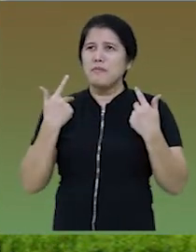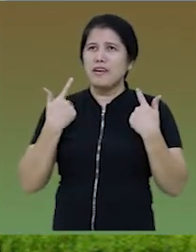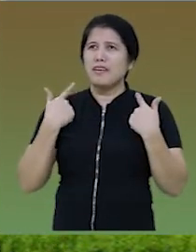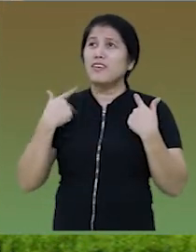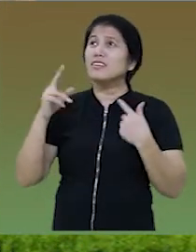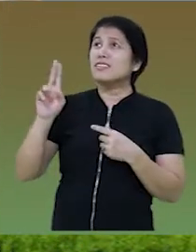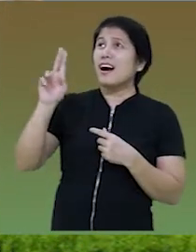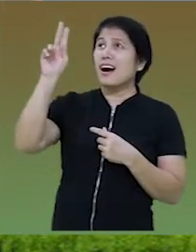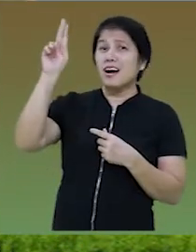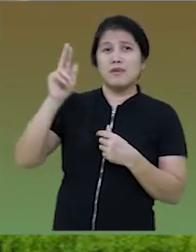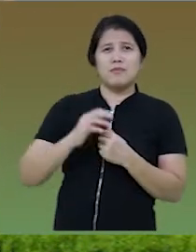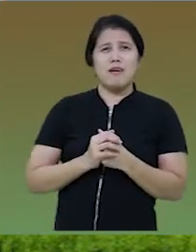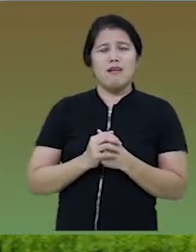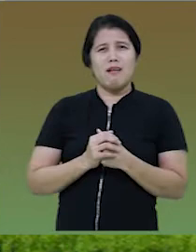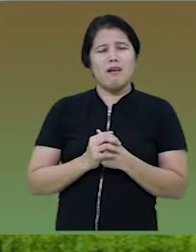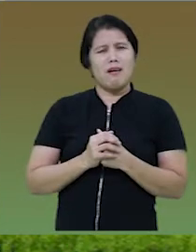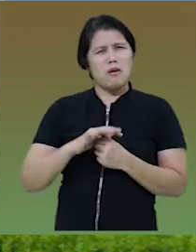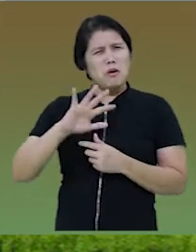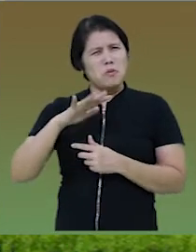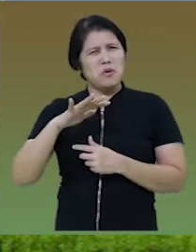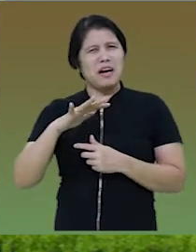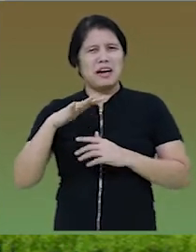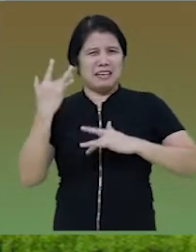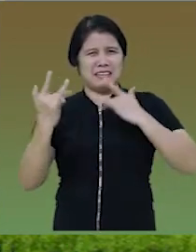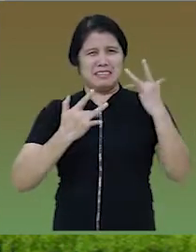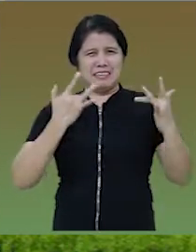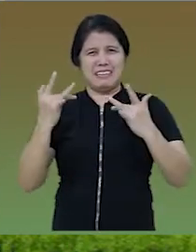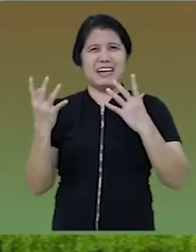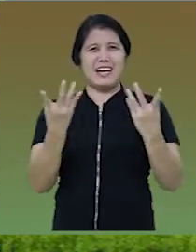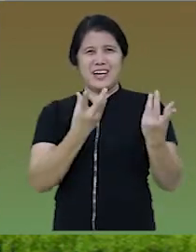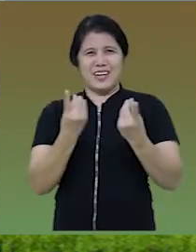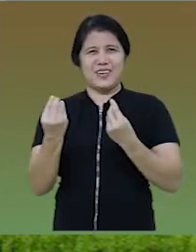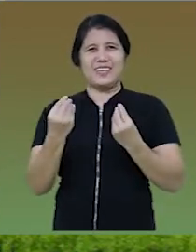taas. Mukhang exciting na naman ang gagawin natin.